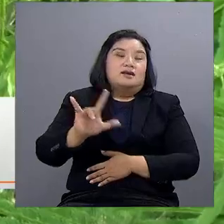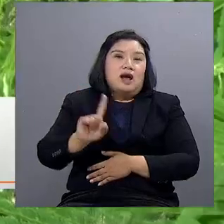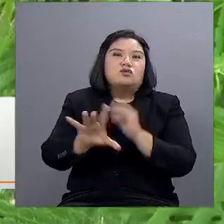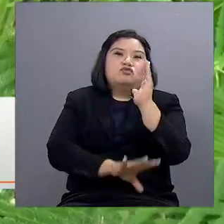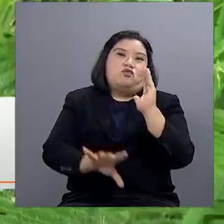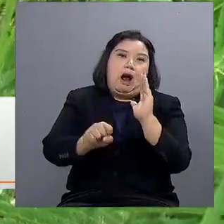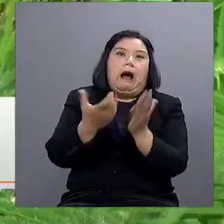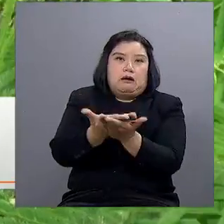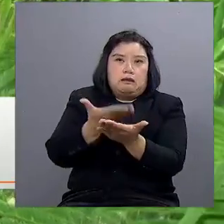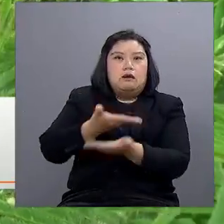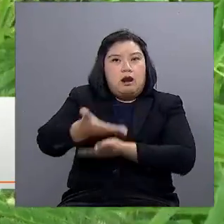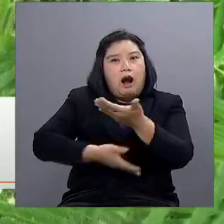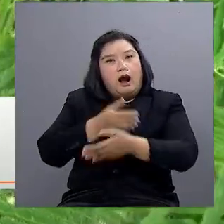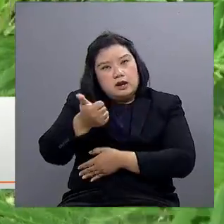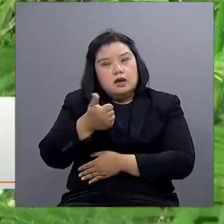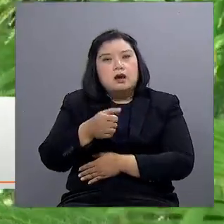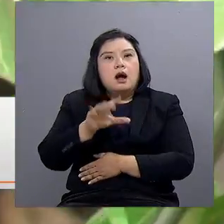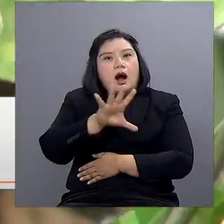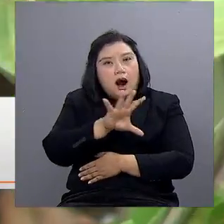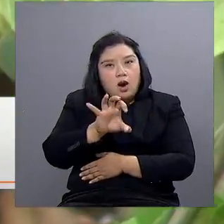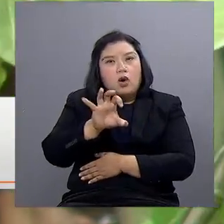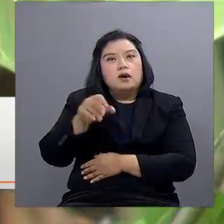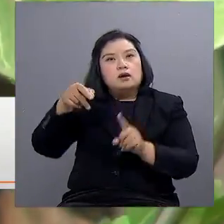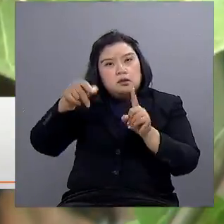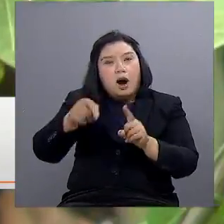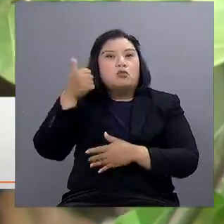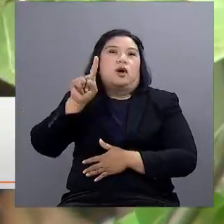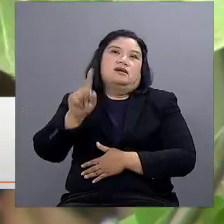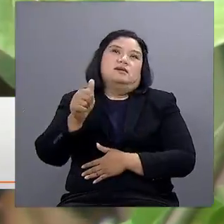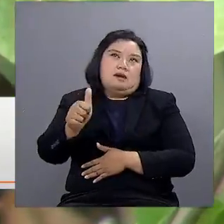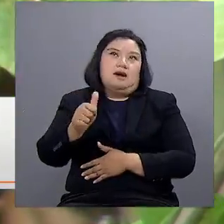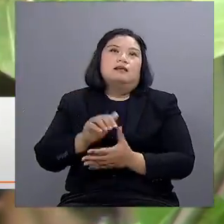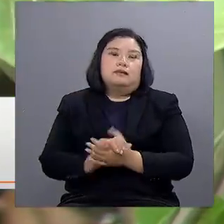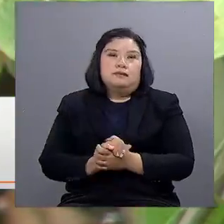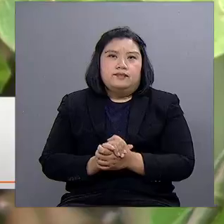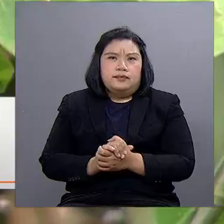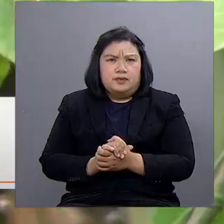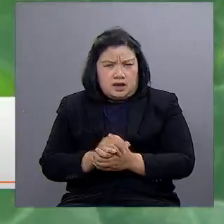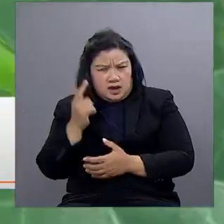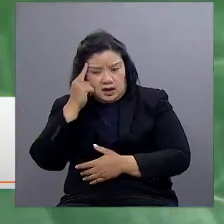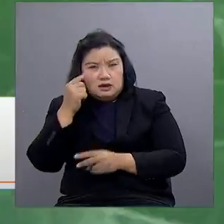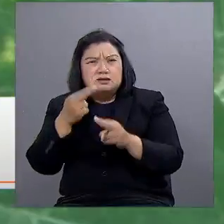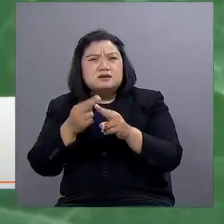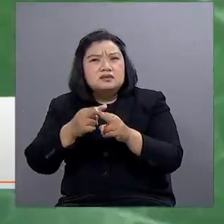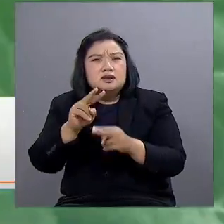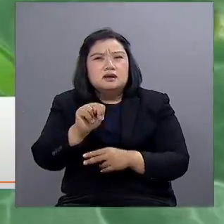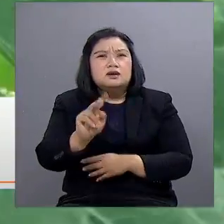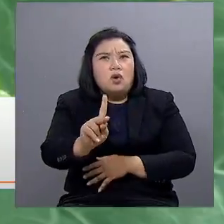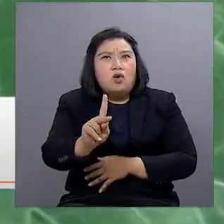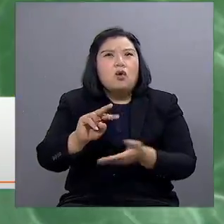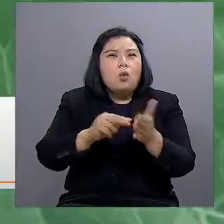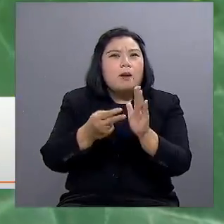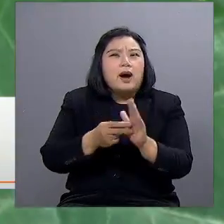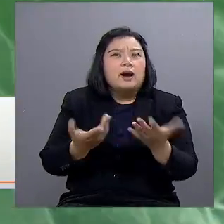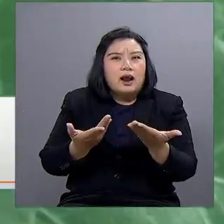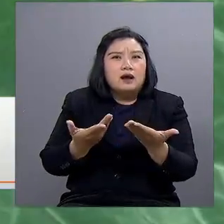งเนี่ย500-1,000 บาทกันเลยค่ะ มีข้อมูลใช่ไหมตกลงผักหน่อที่เราสงสัยเนี่ยมันเป็นเขาเรียกว่ารวม มันคือยอดผักรวม